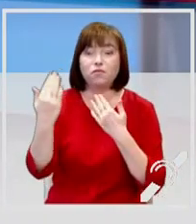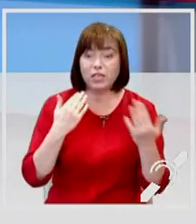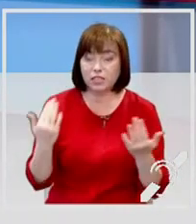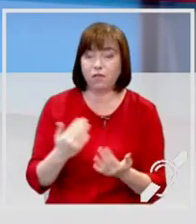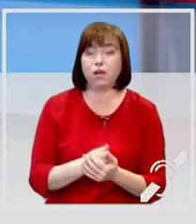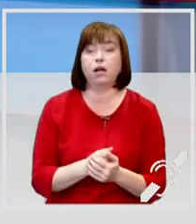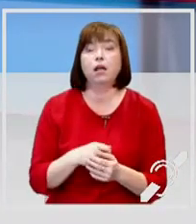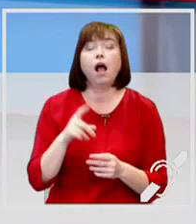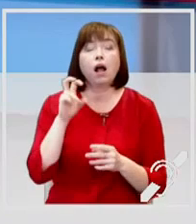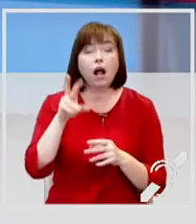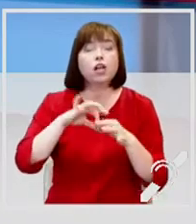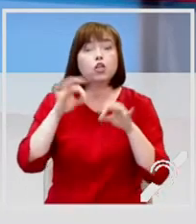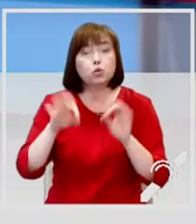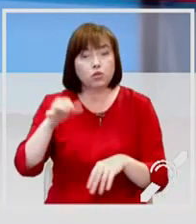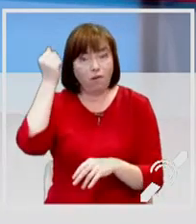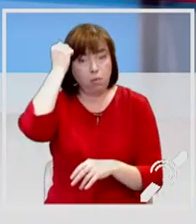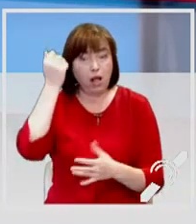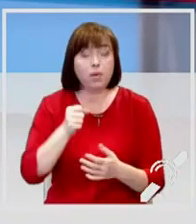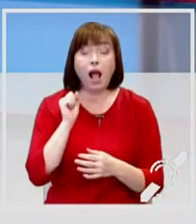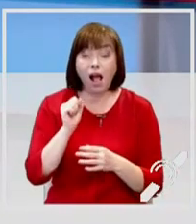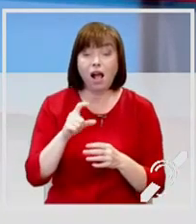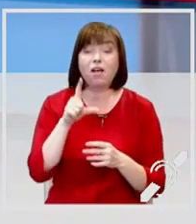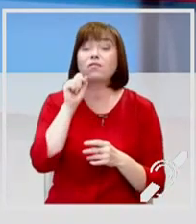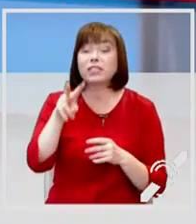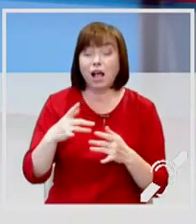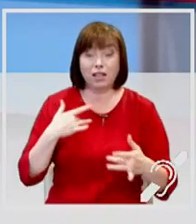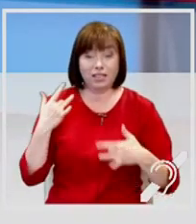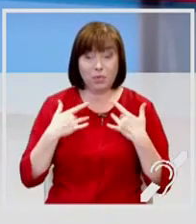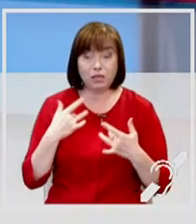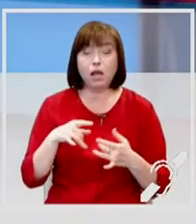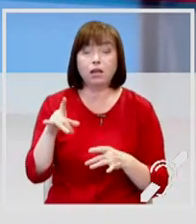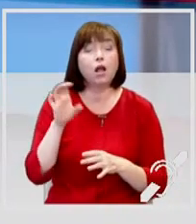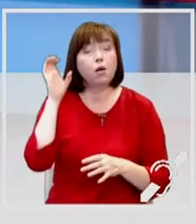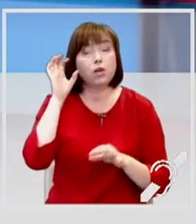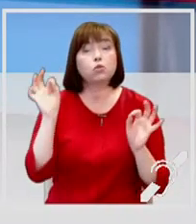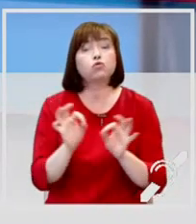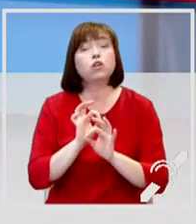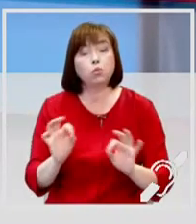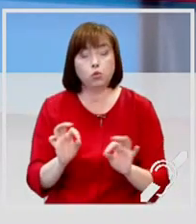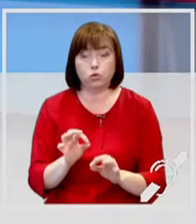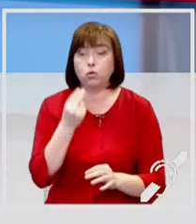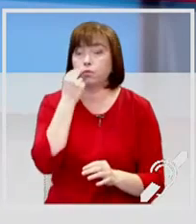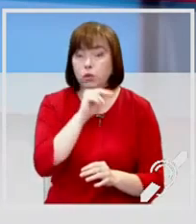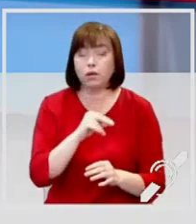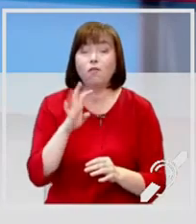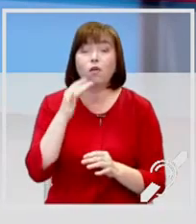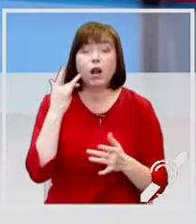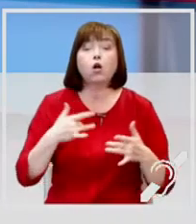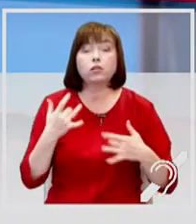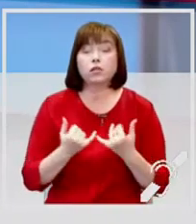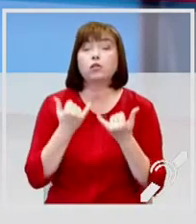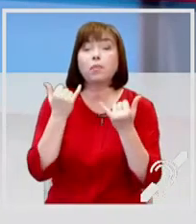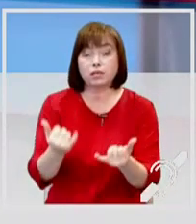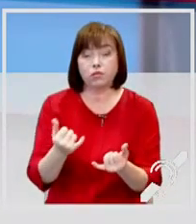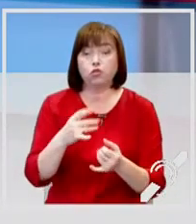Zdârciuc, sculptura ca artă a memoriei. Iar în sala de spectacole s-au delectat cu muzica aleasă în cadrul unui concert dedicat